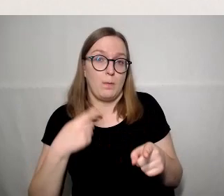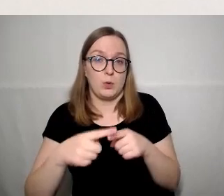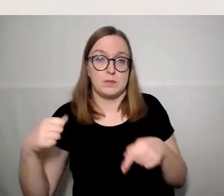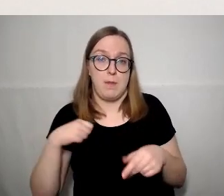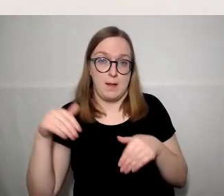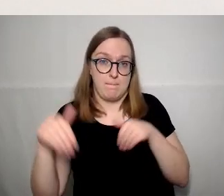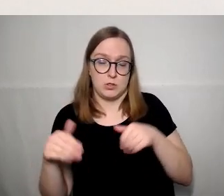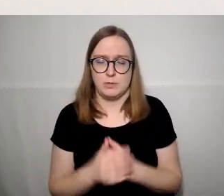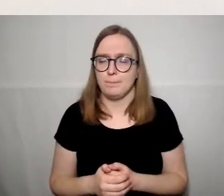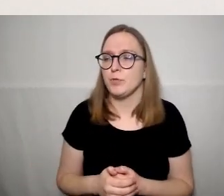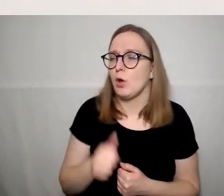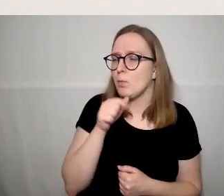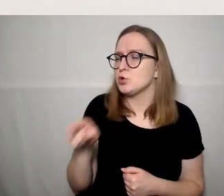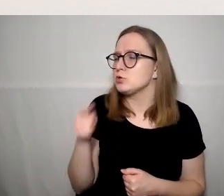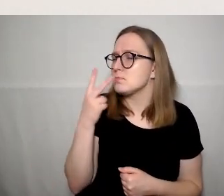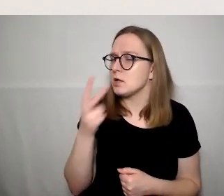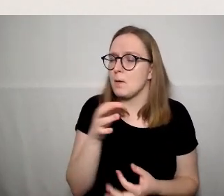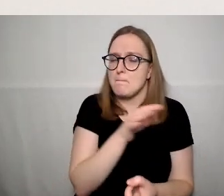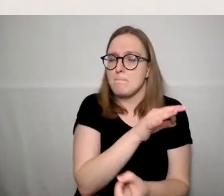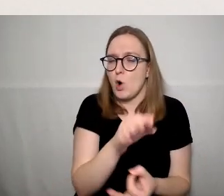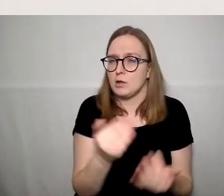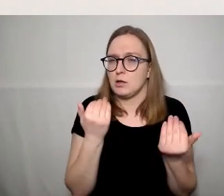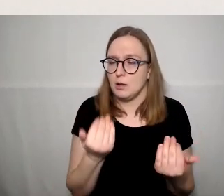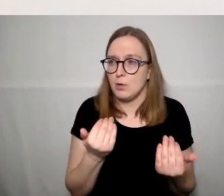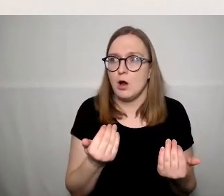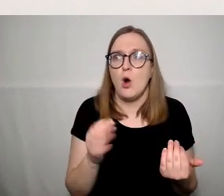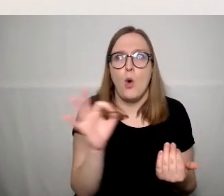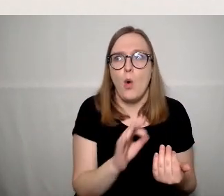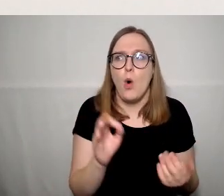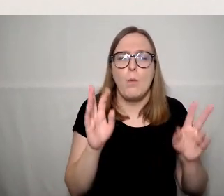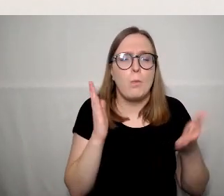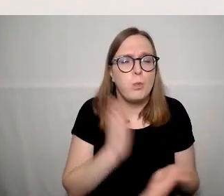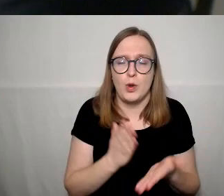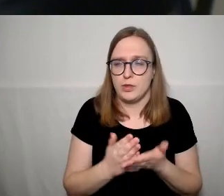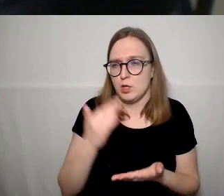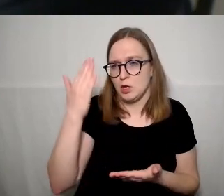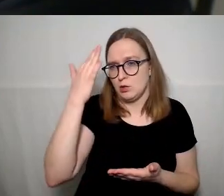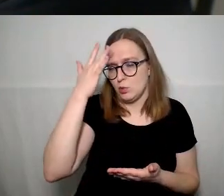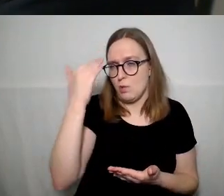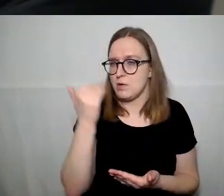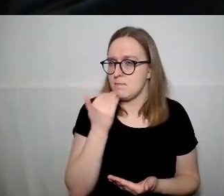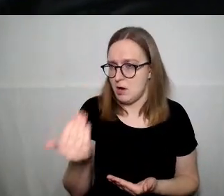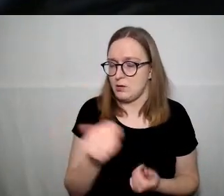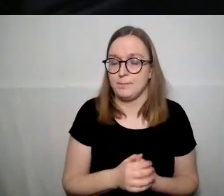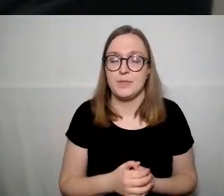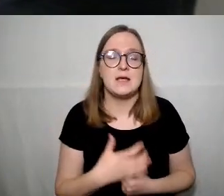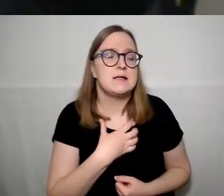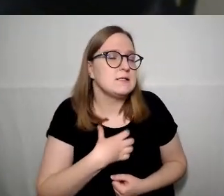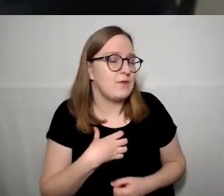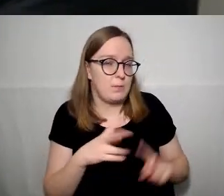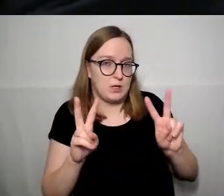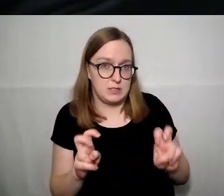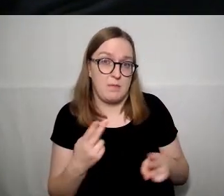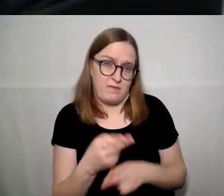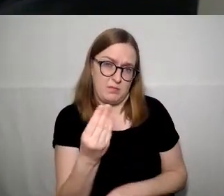tokie išskirtiniai jūsų manimo projektai, dėl kurių jau būtinai reikia gyventojų nuomonės? Tai patys svarbiausi klausimai ir yra